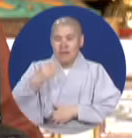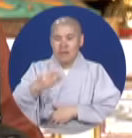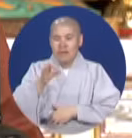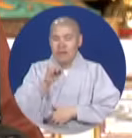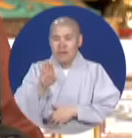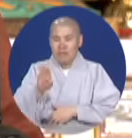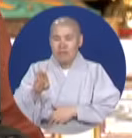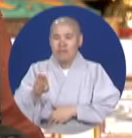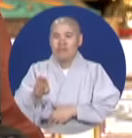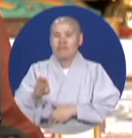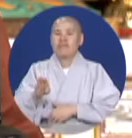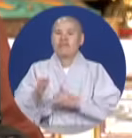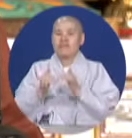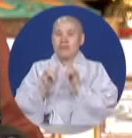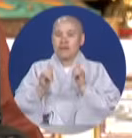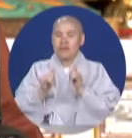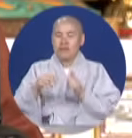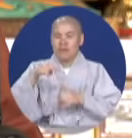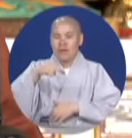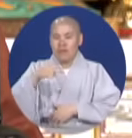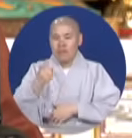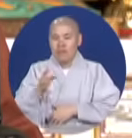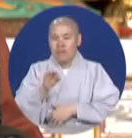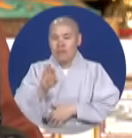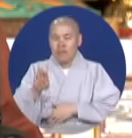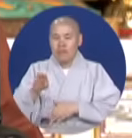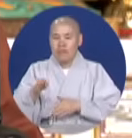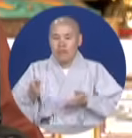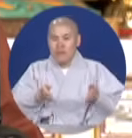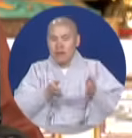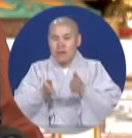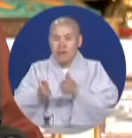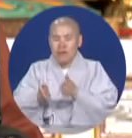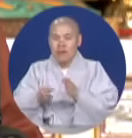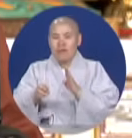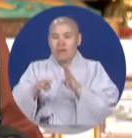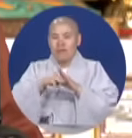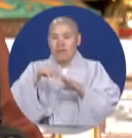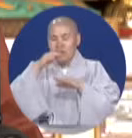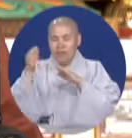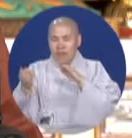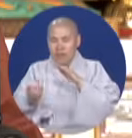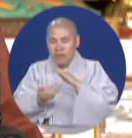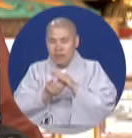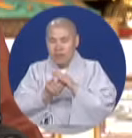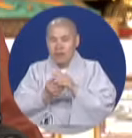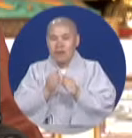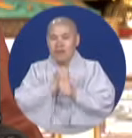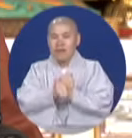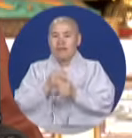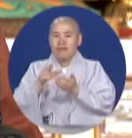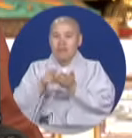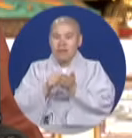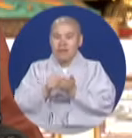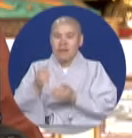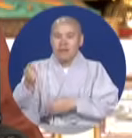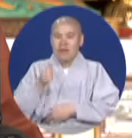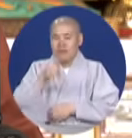그런데 이제 도업을 이뤄야 할 과제를 가지고 있는 우리 불자가